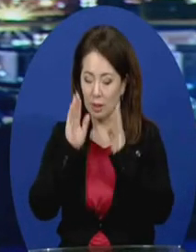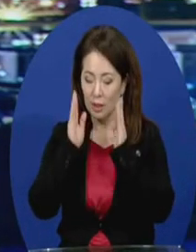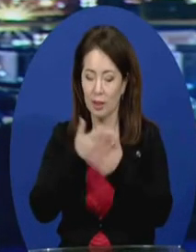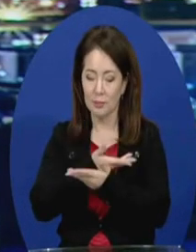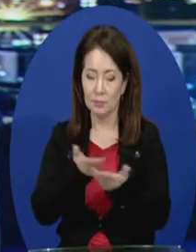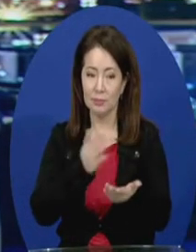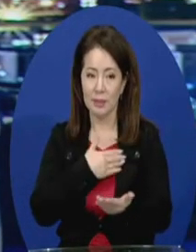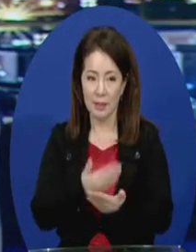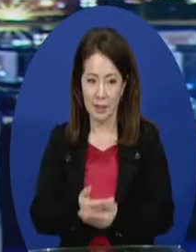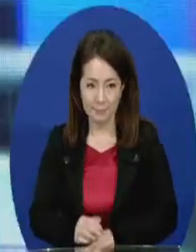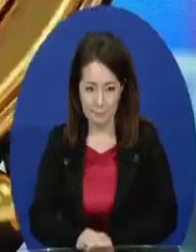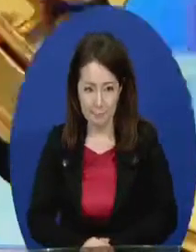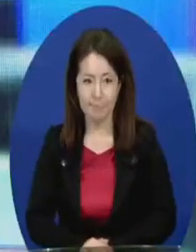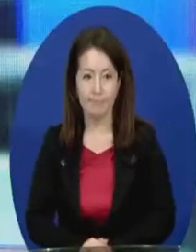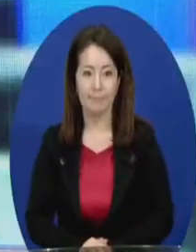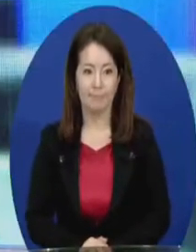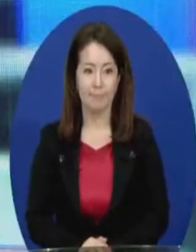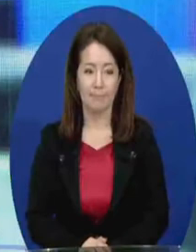үзэгч та бүхэнд баярлалаа.